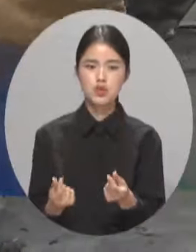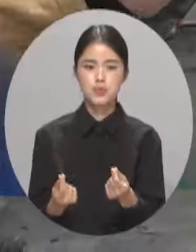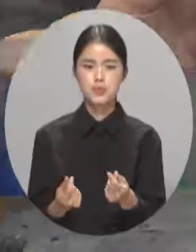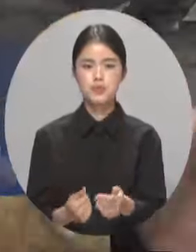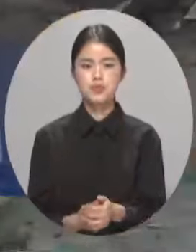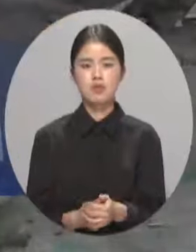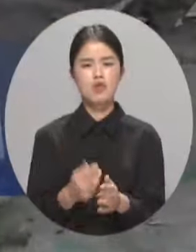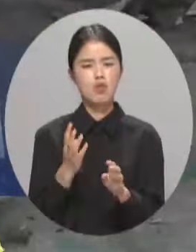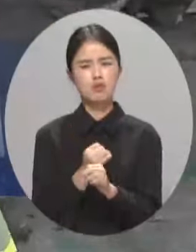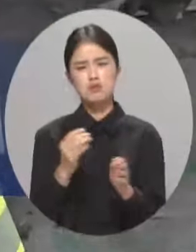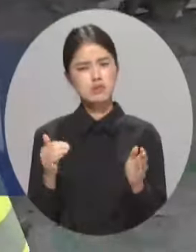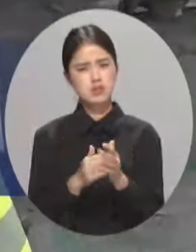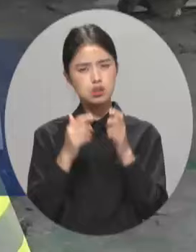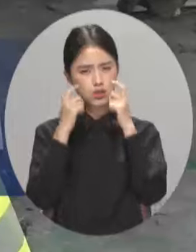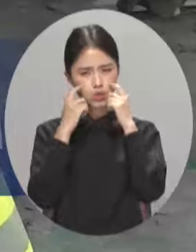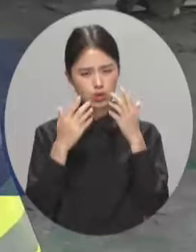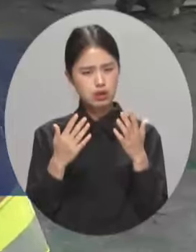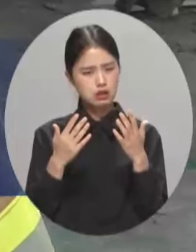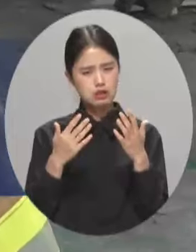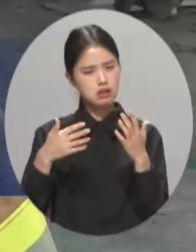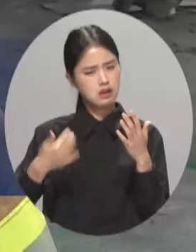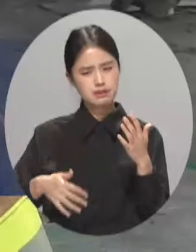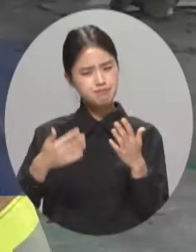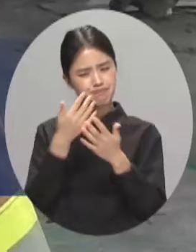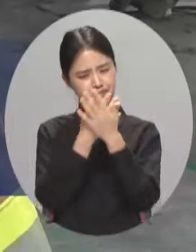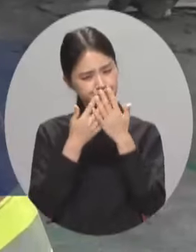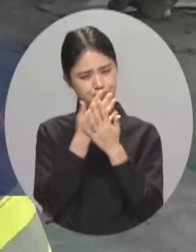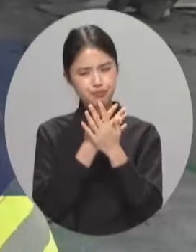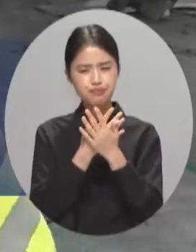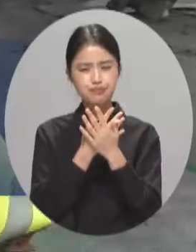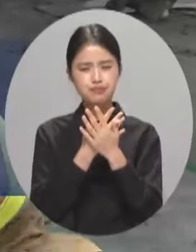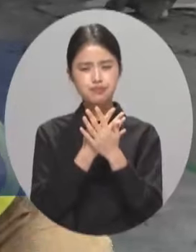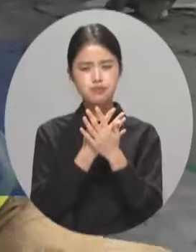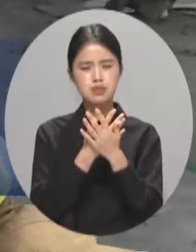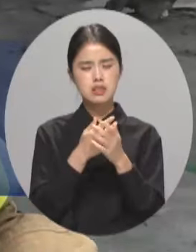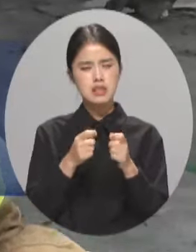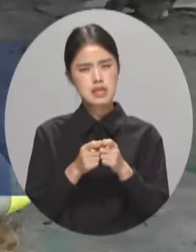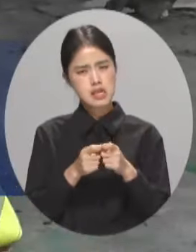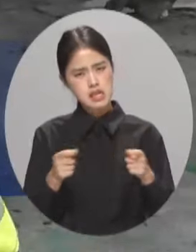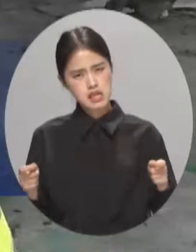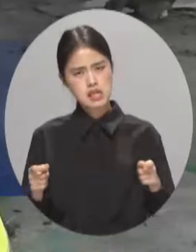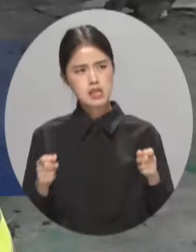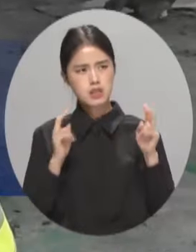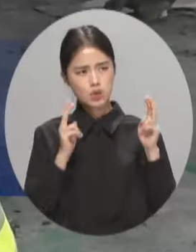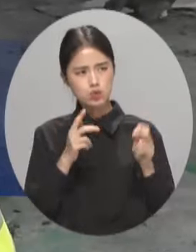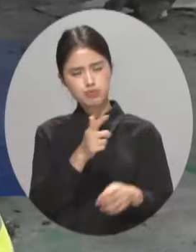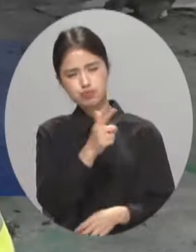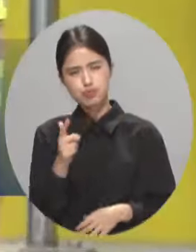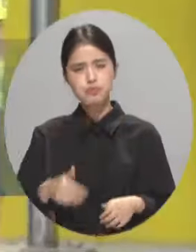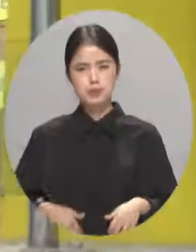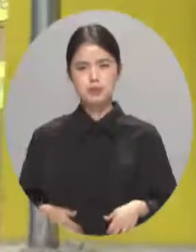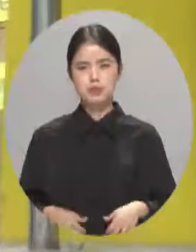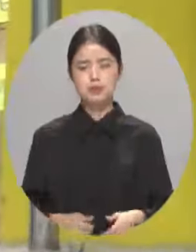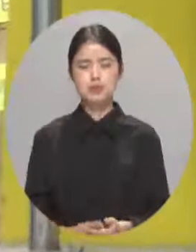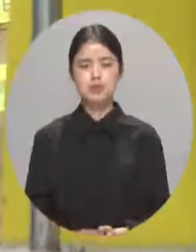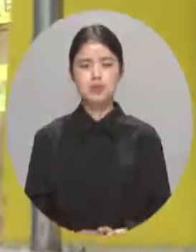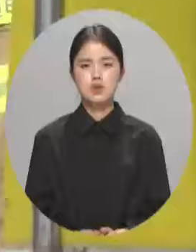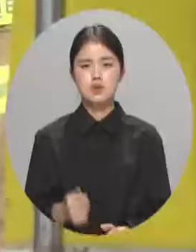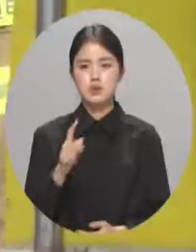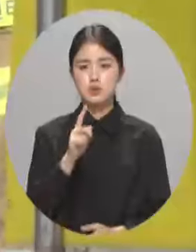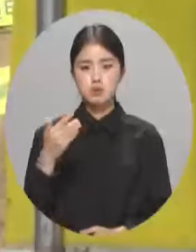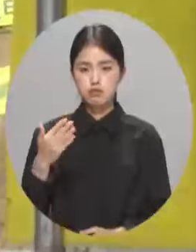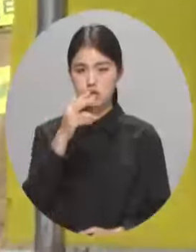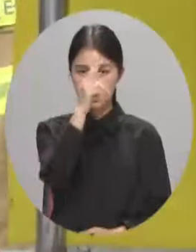보시는 것처럼 언제 끝날지는 정확하게 지금 장담은 못하고 적어도 좀 더 길게 지금 진행될 예정인 것 같습니다.